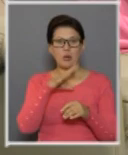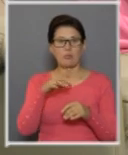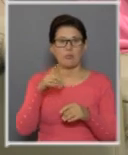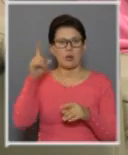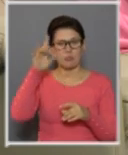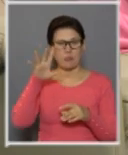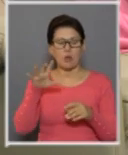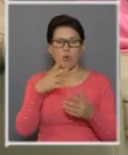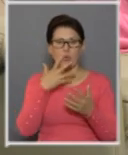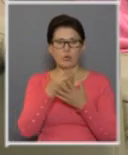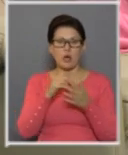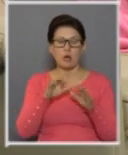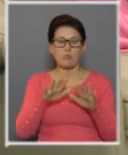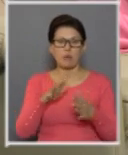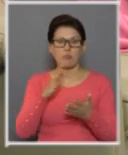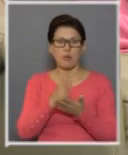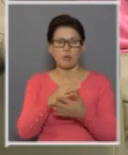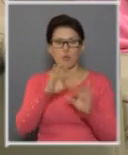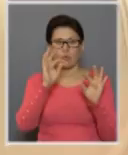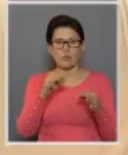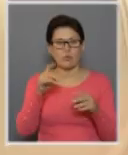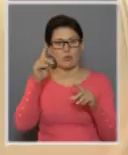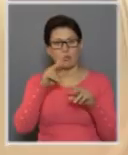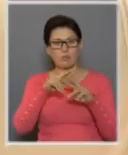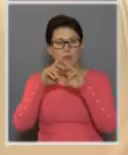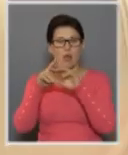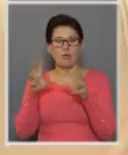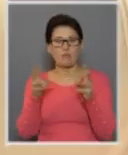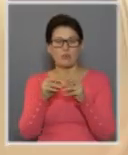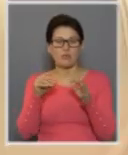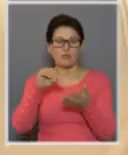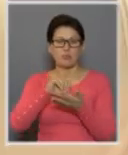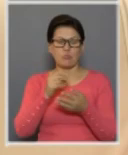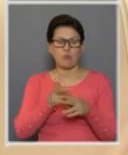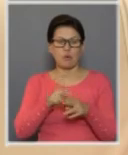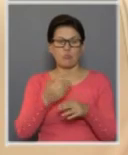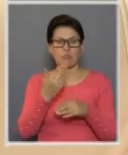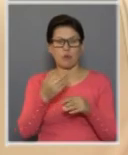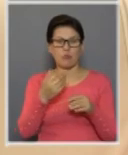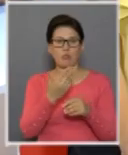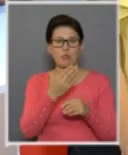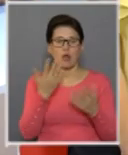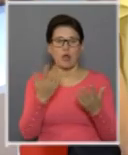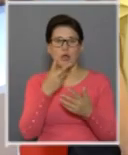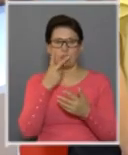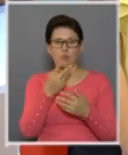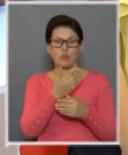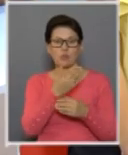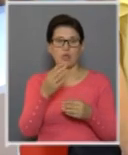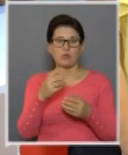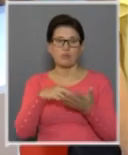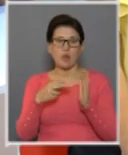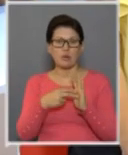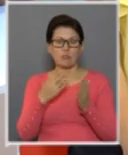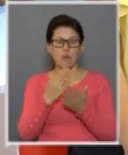танымал, өзінді көріні бар өнер жұлдыздармен дуэт жазып жатады. Сіз бүгін бұған қалай қарайсыз? Осыдан